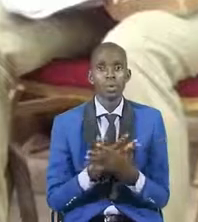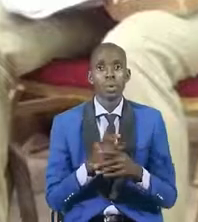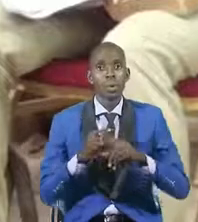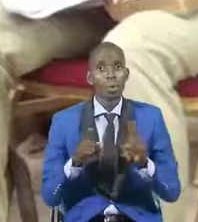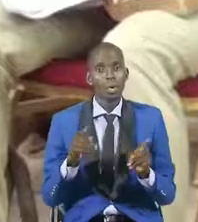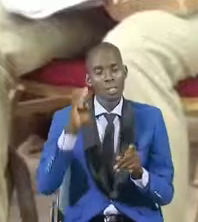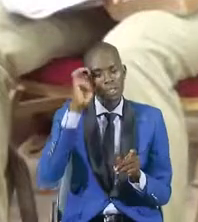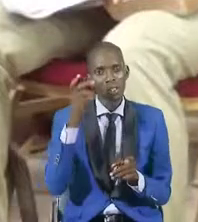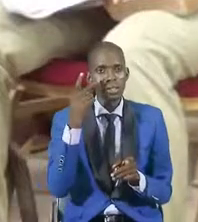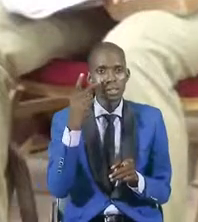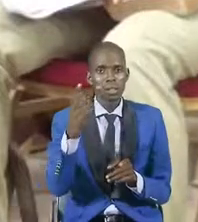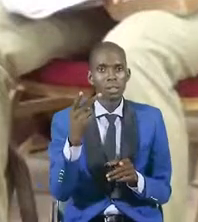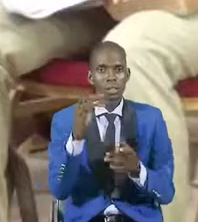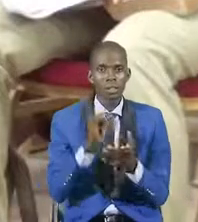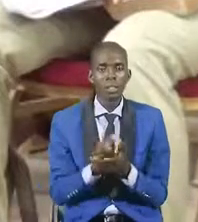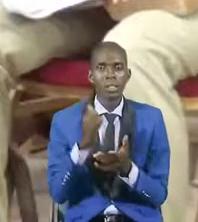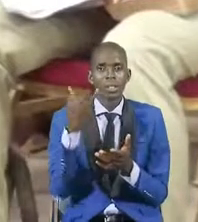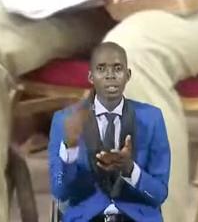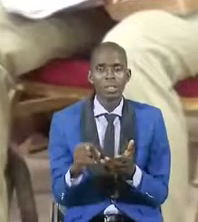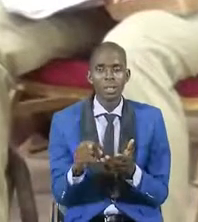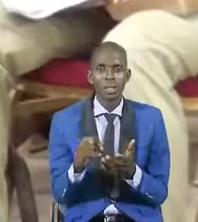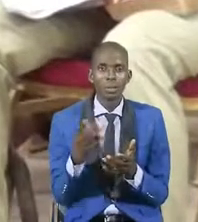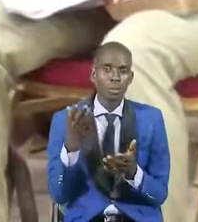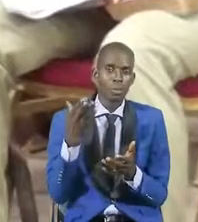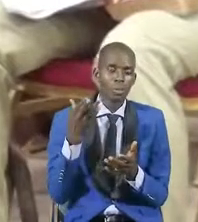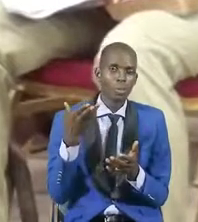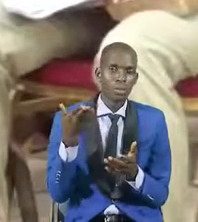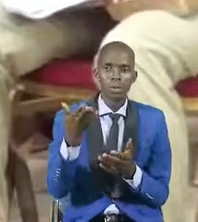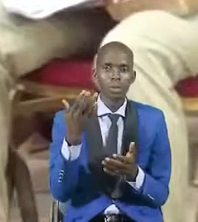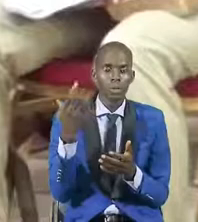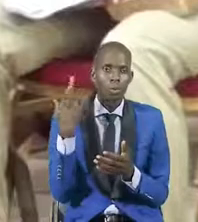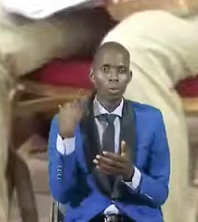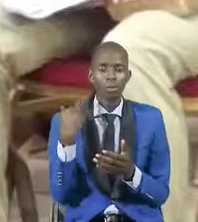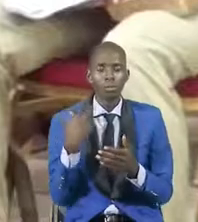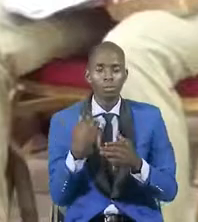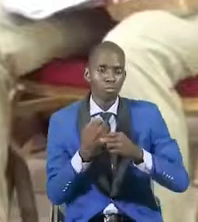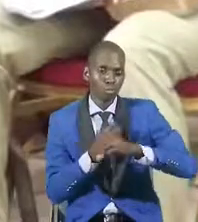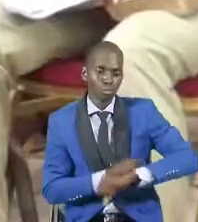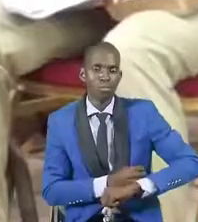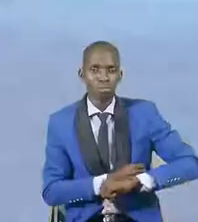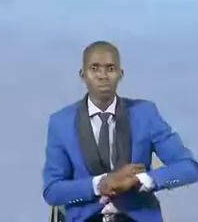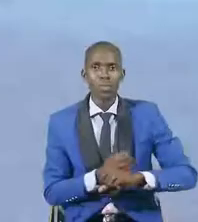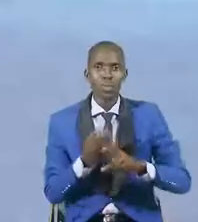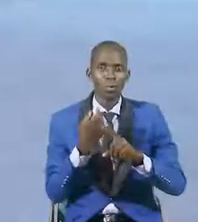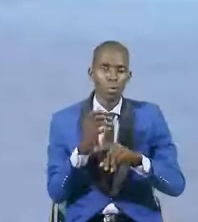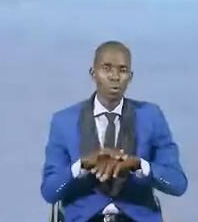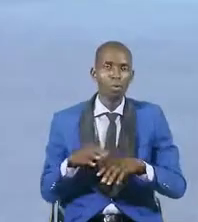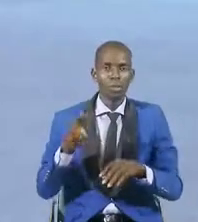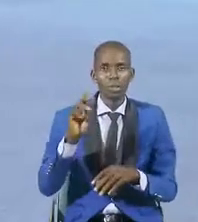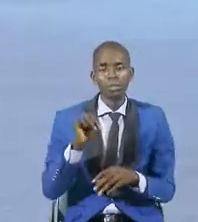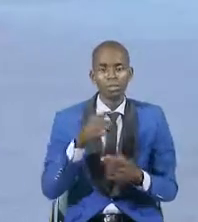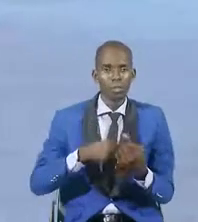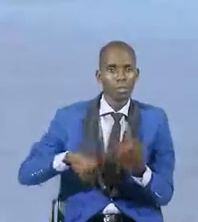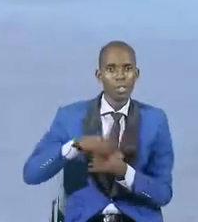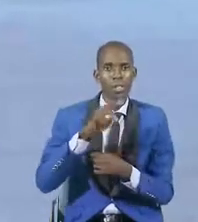paniqué, mais il a vu des gardes de corps en char de feu venant du ciel qui l'environnait. Vous